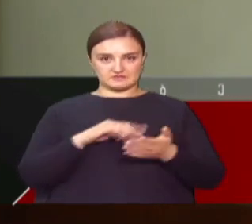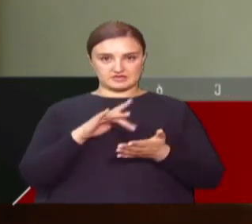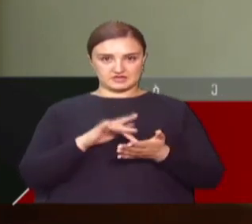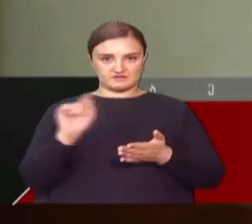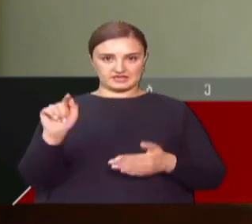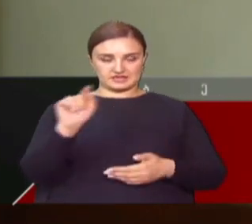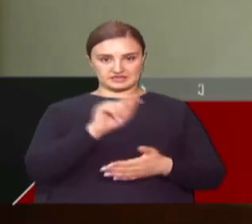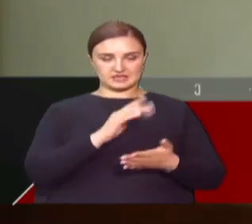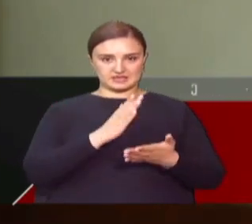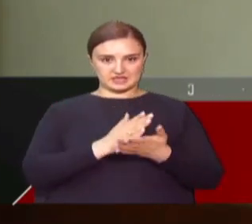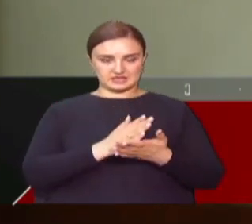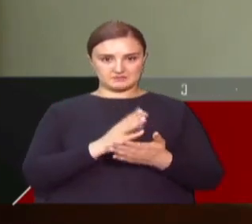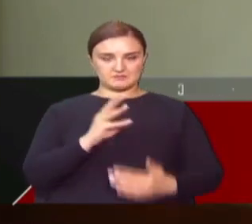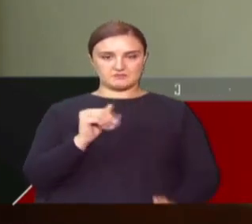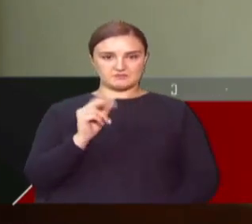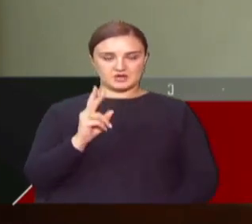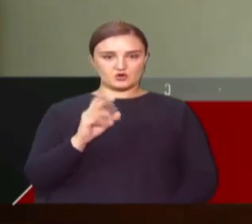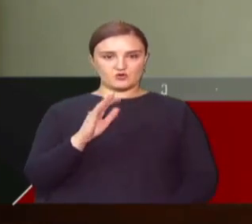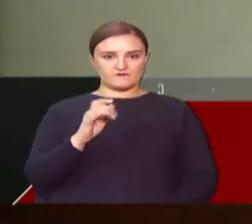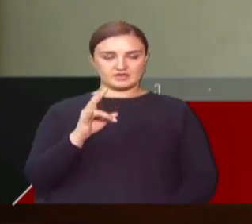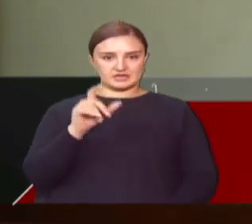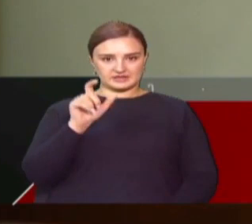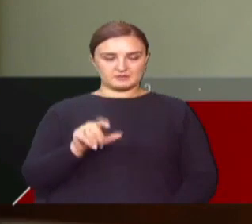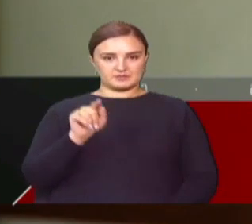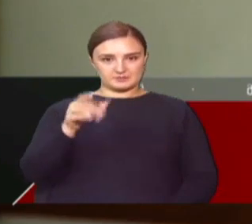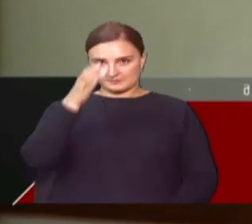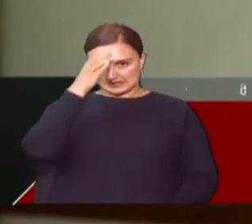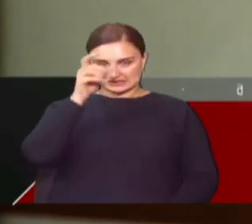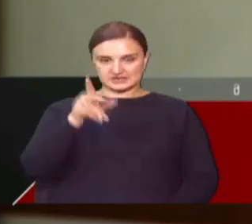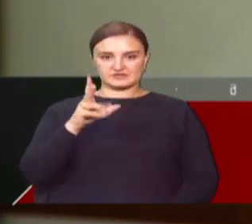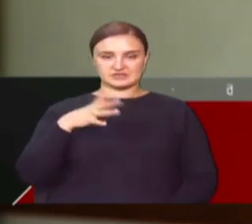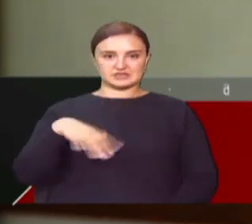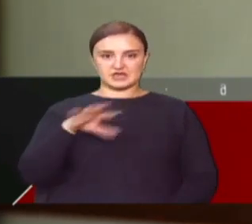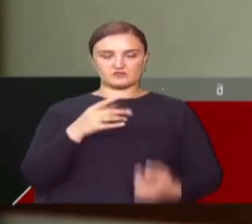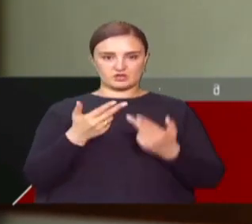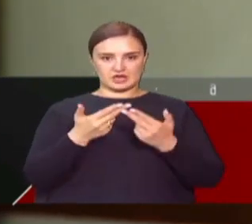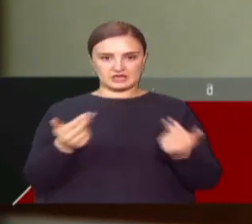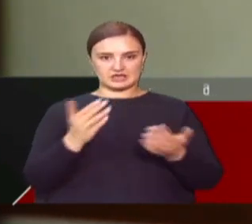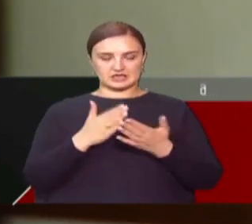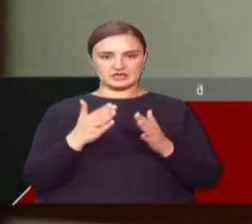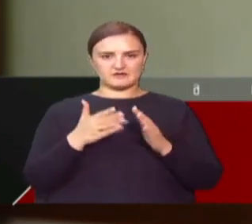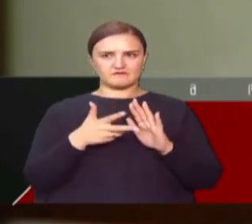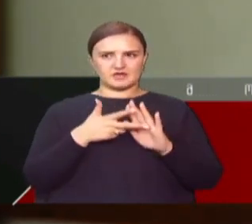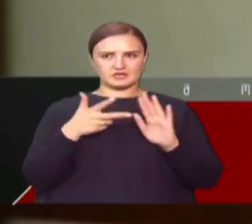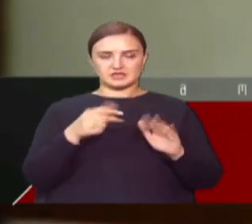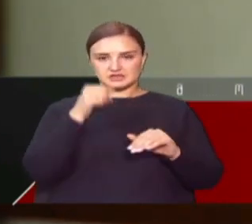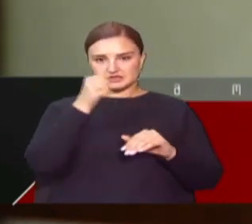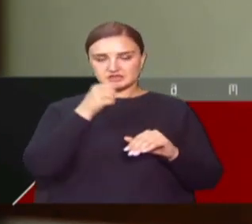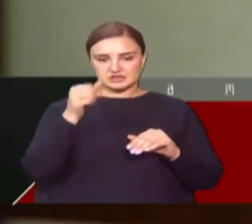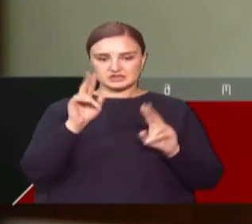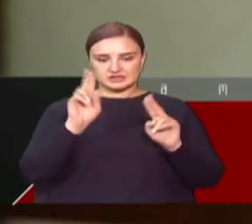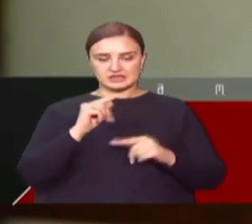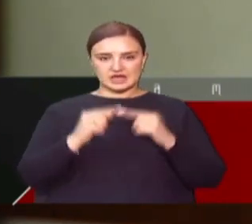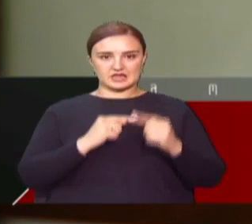მათ შორის არის მაკგოვერნი, ადამიანის სწორად ის მეცნიერი, რომელმაც საქართველო აღიარა, რომ არის 8000-წლიანი უწყვეტი ტრადიციის მქონე